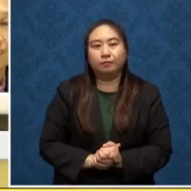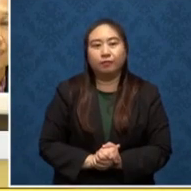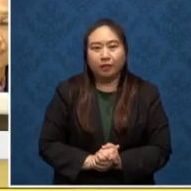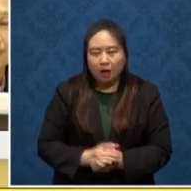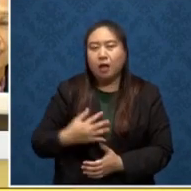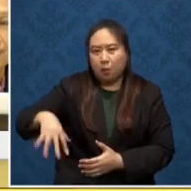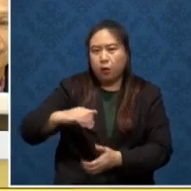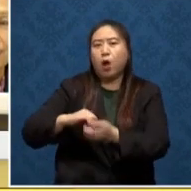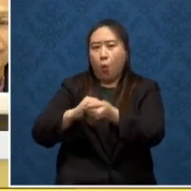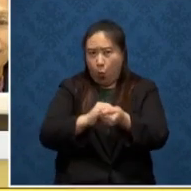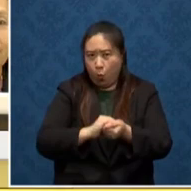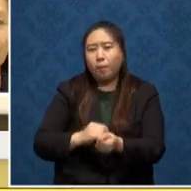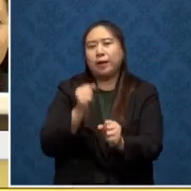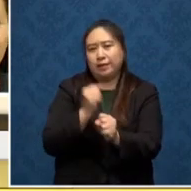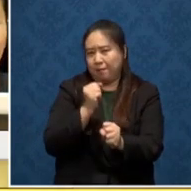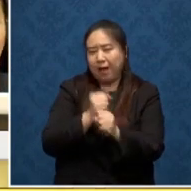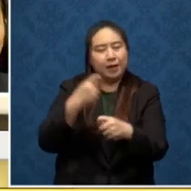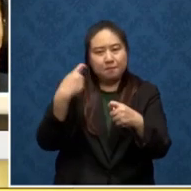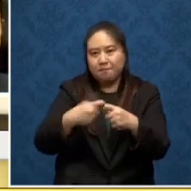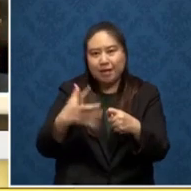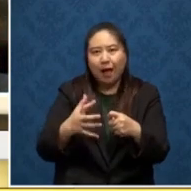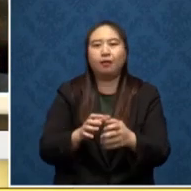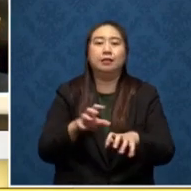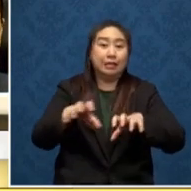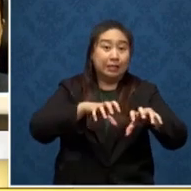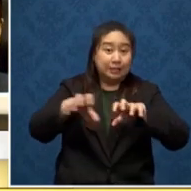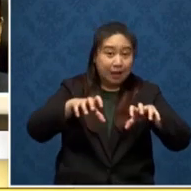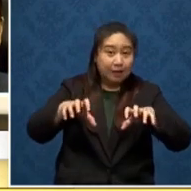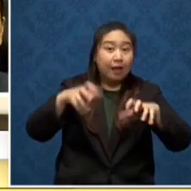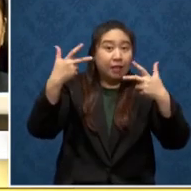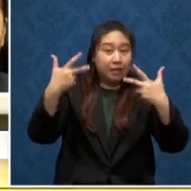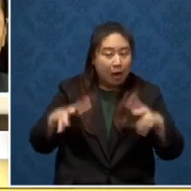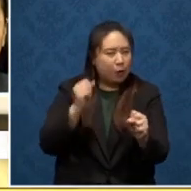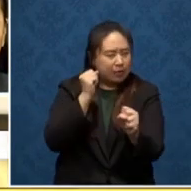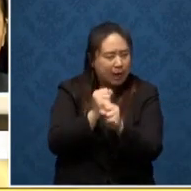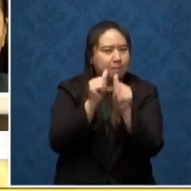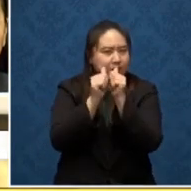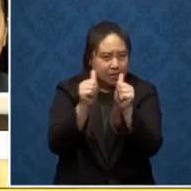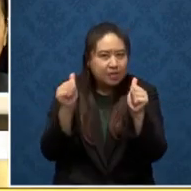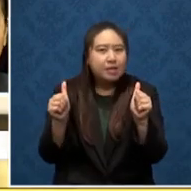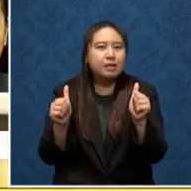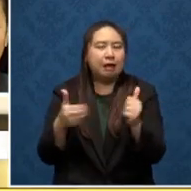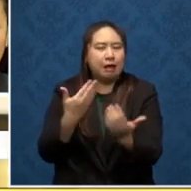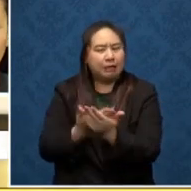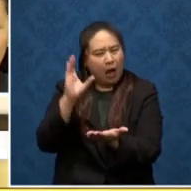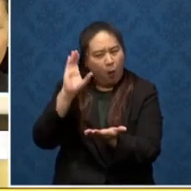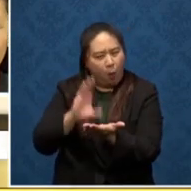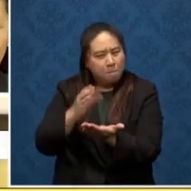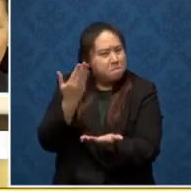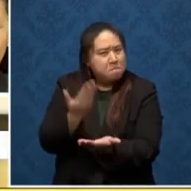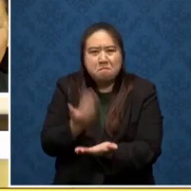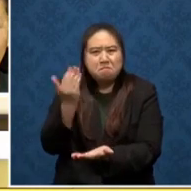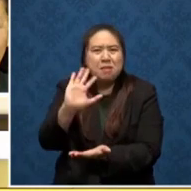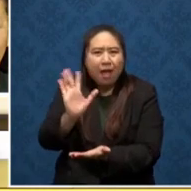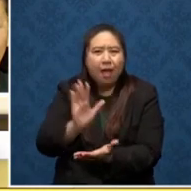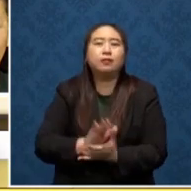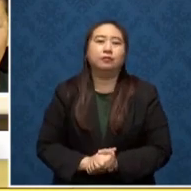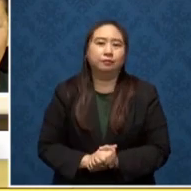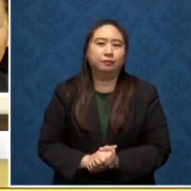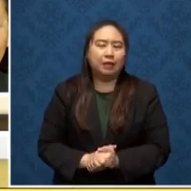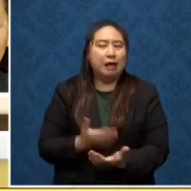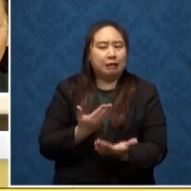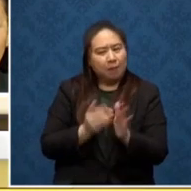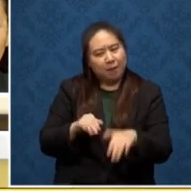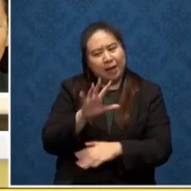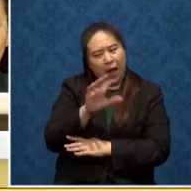รวมมอกัในการทำงานในเรื่องดีจัดแล้วทำเรื่องดไancesใช้เงิน Drop House ไม่เยอะครับเพรฉนั้น 5,600